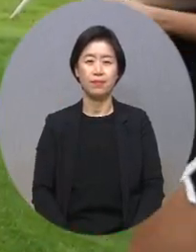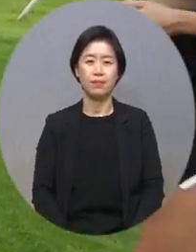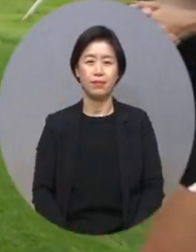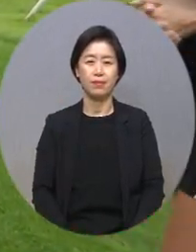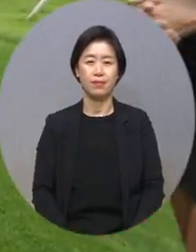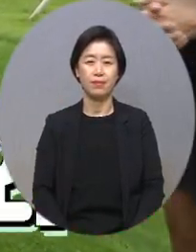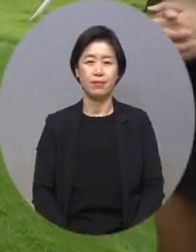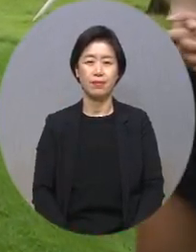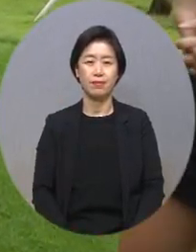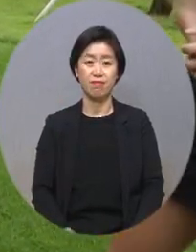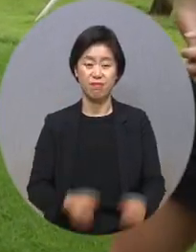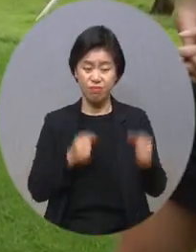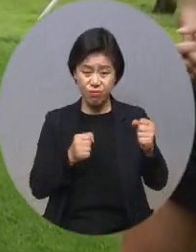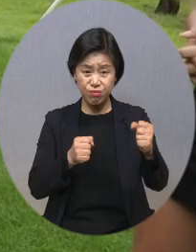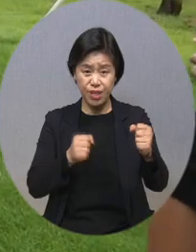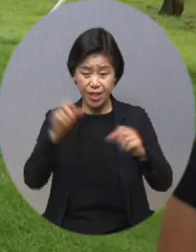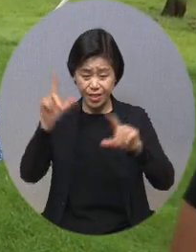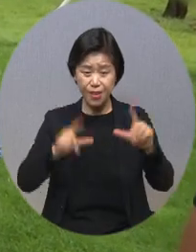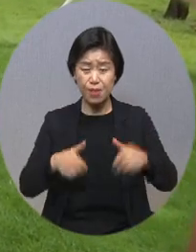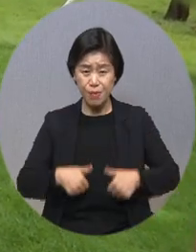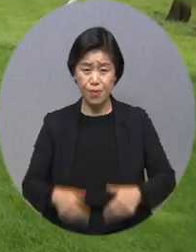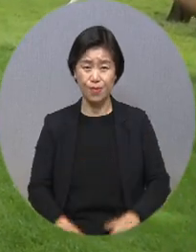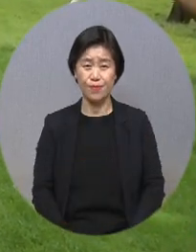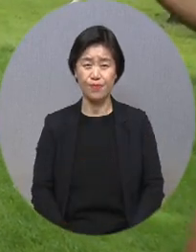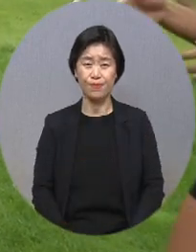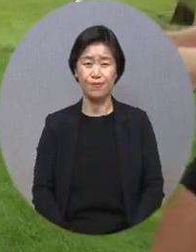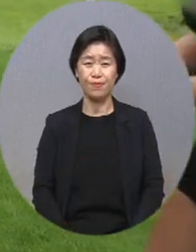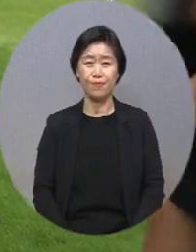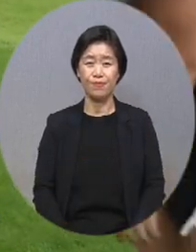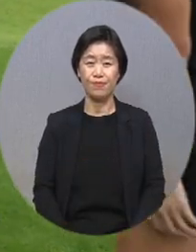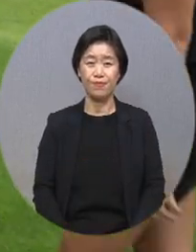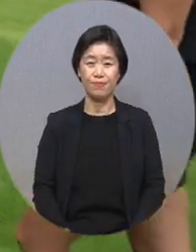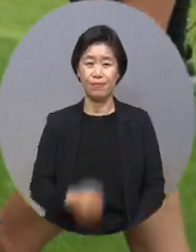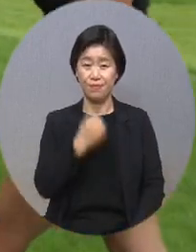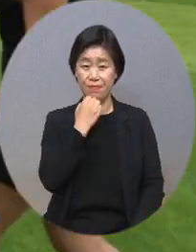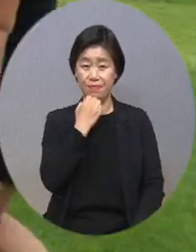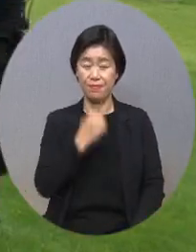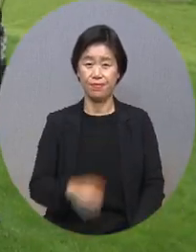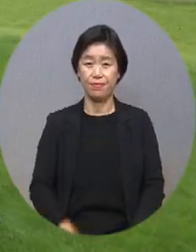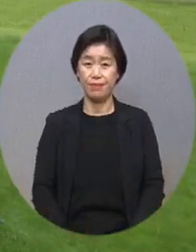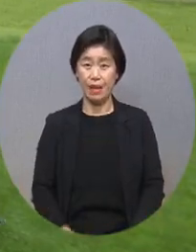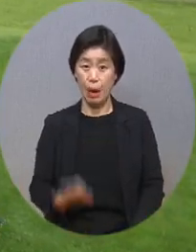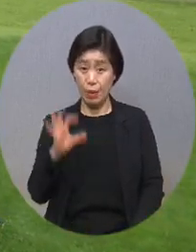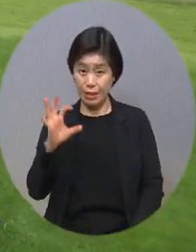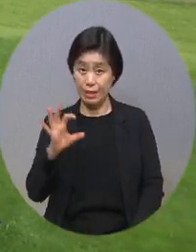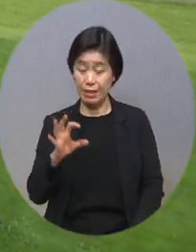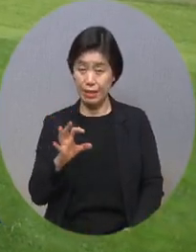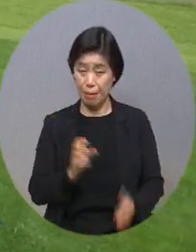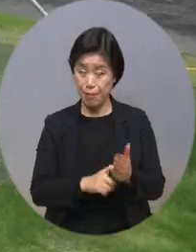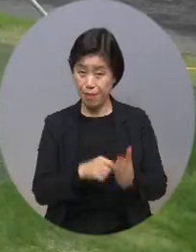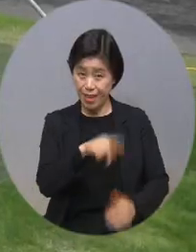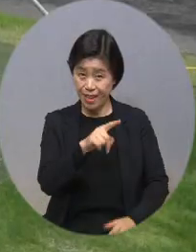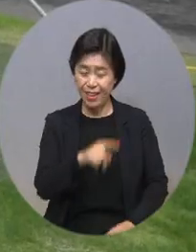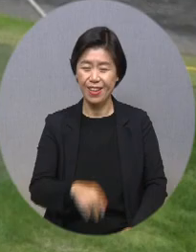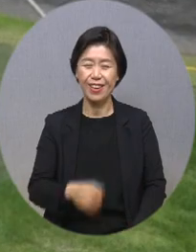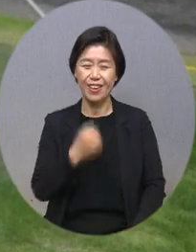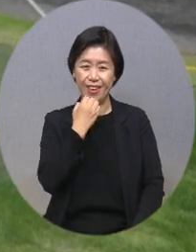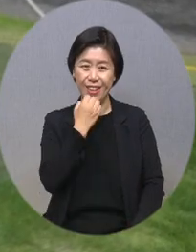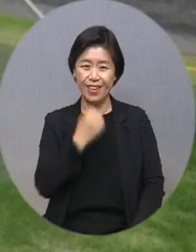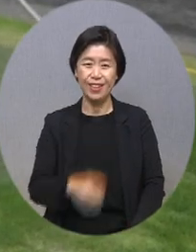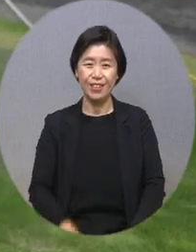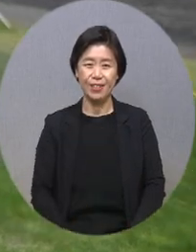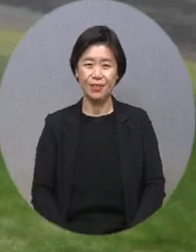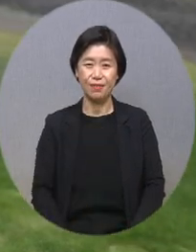안 해. 마음 급하네. 골. 화장실 급해. 자르고 여기 몇 미터 보고 계신데요? 이우건 보고